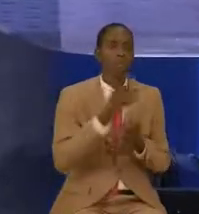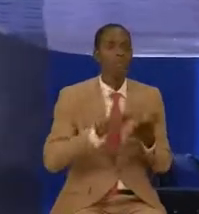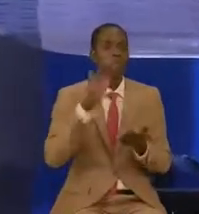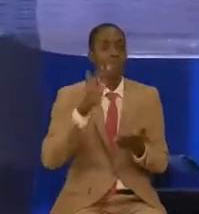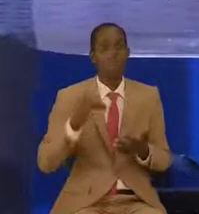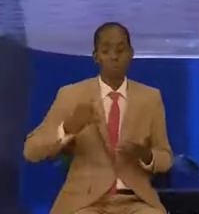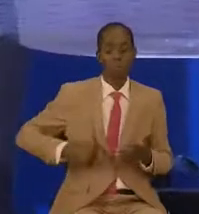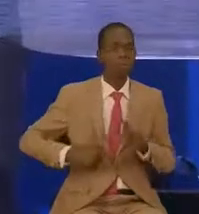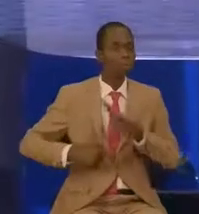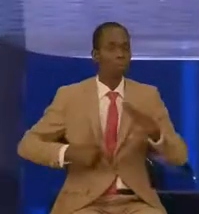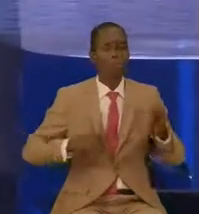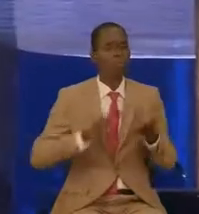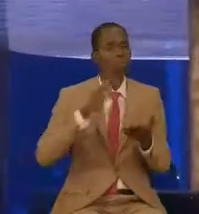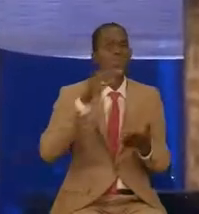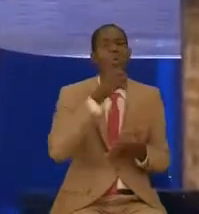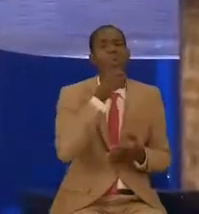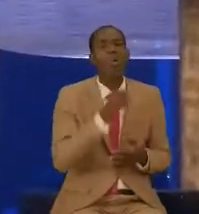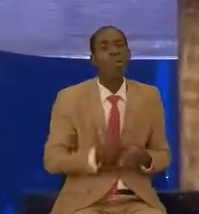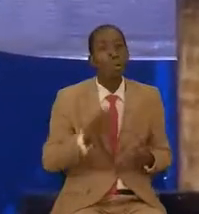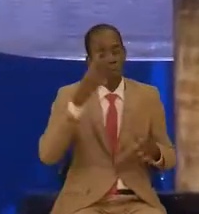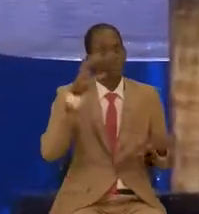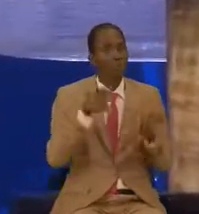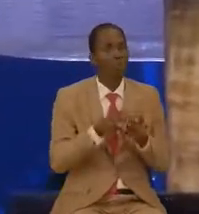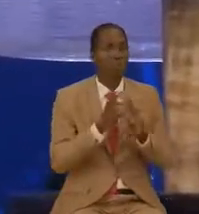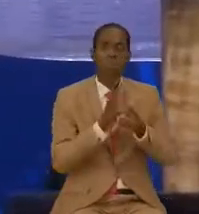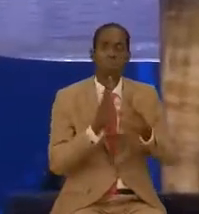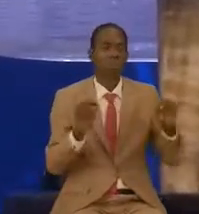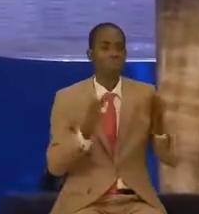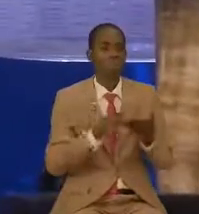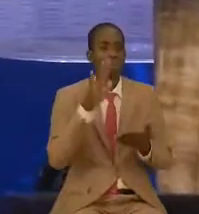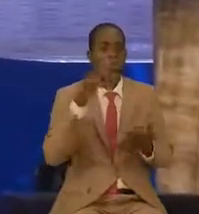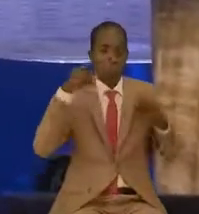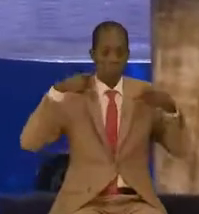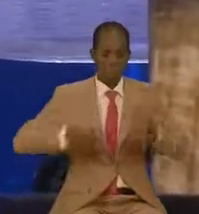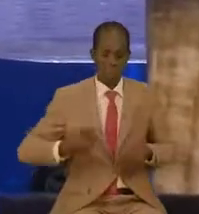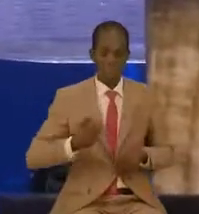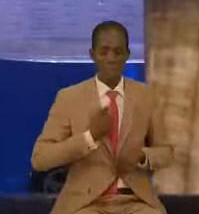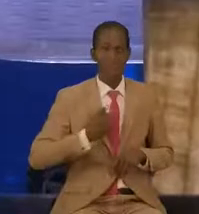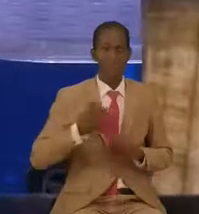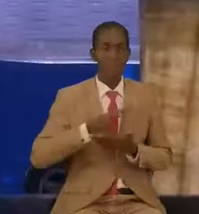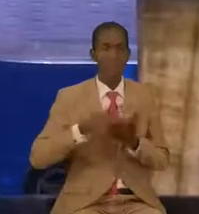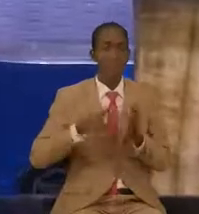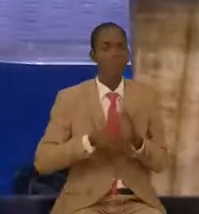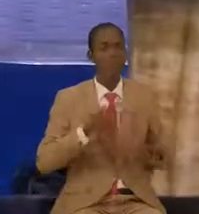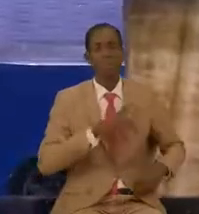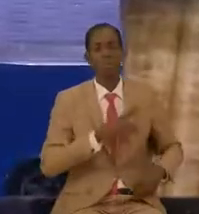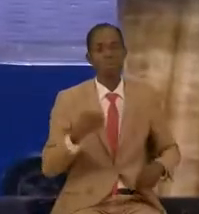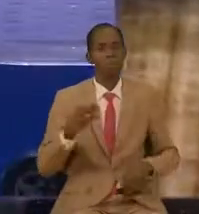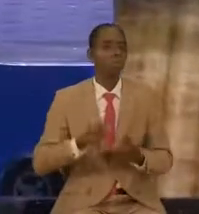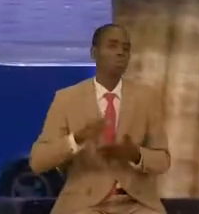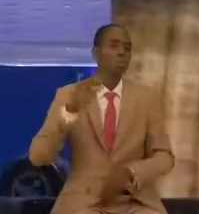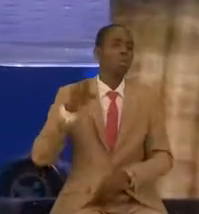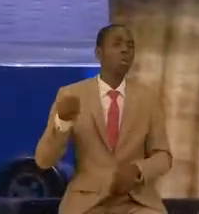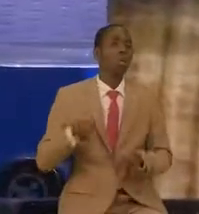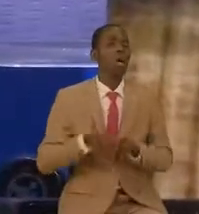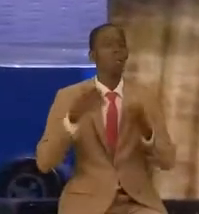gloire. L'ancienne alliance, pas de gloire. La justice morale, pas de gloire.